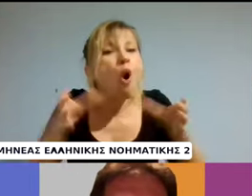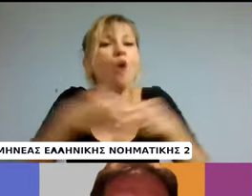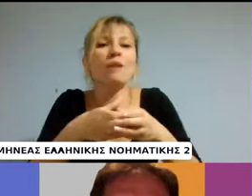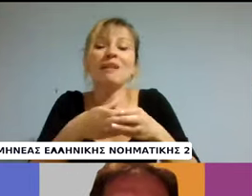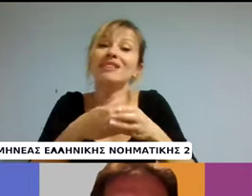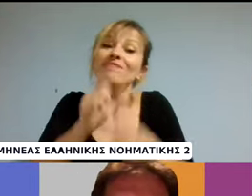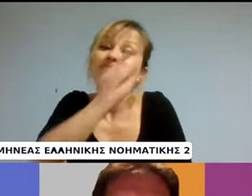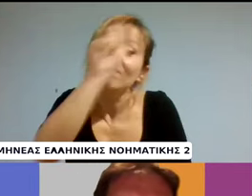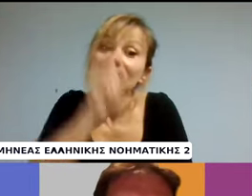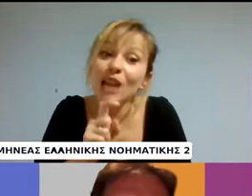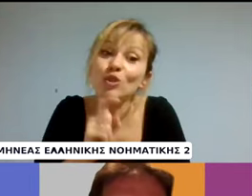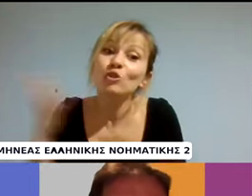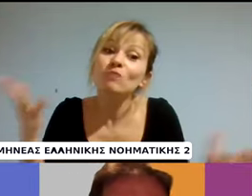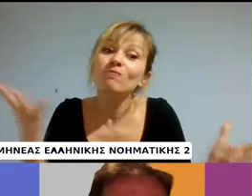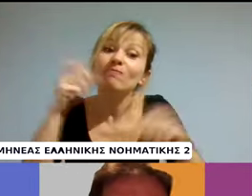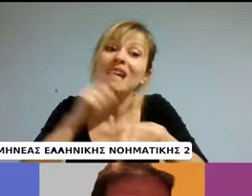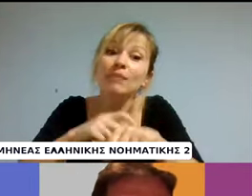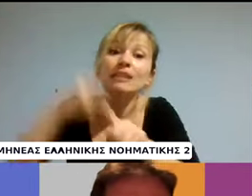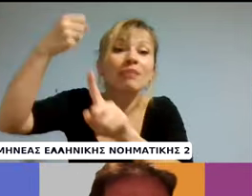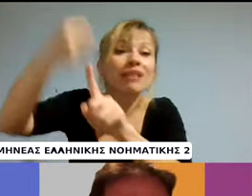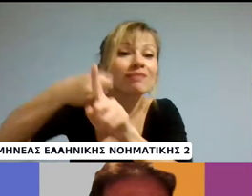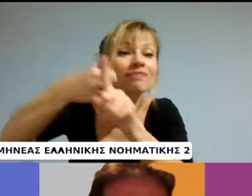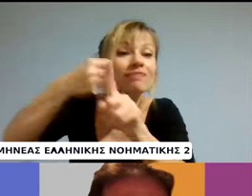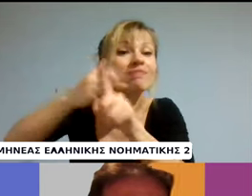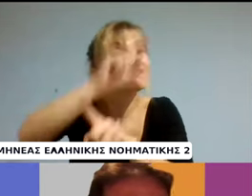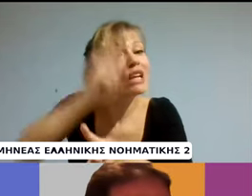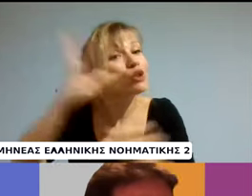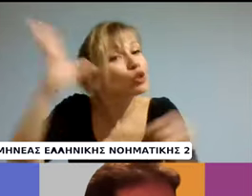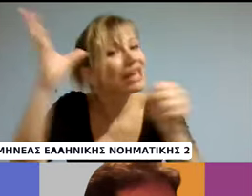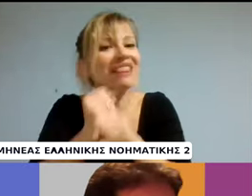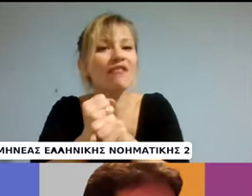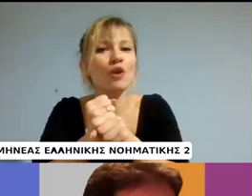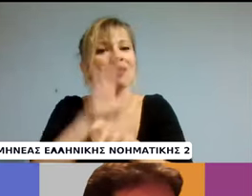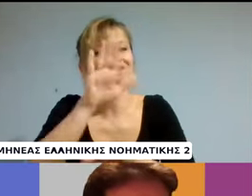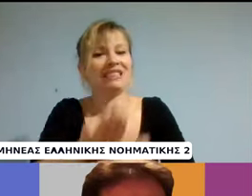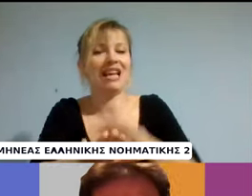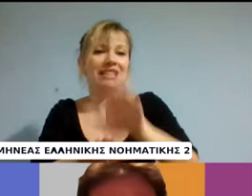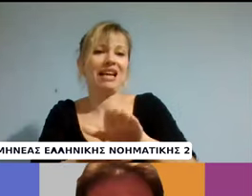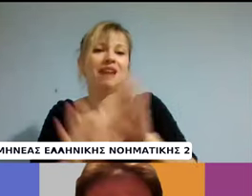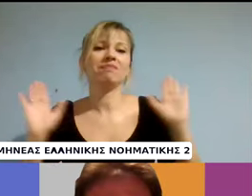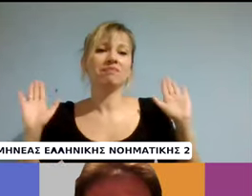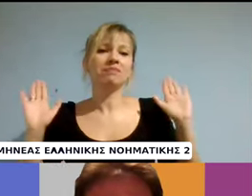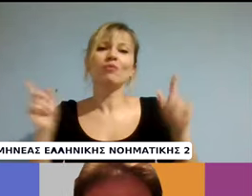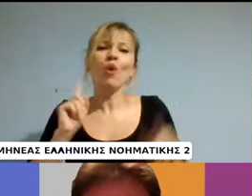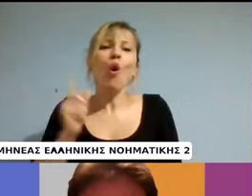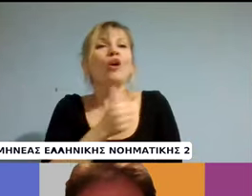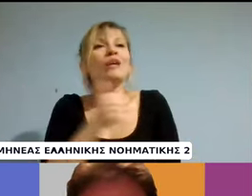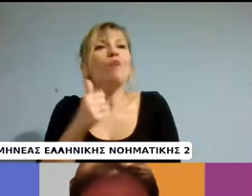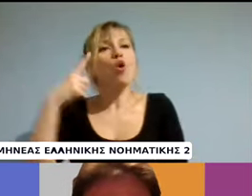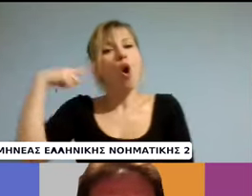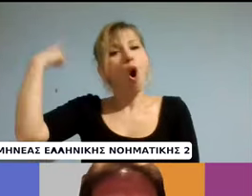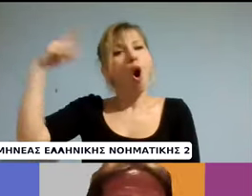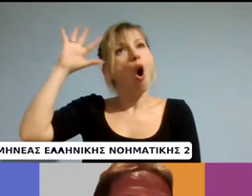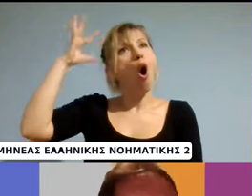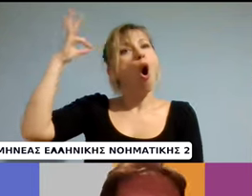στιγμή να φέρει και άλλα αποτελέσματα. Δεν θα μείνουμε μόνο στο ρομαντικό we